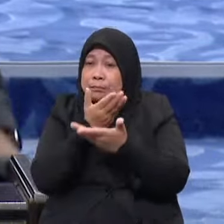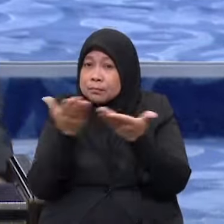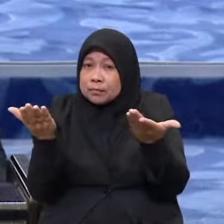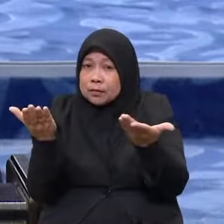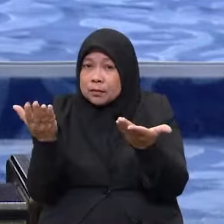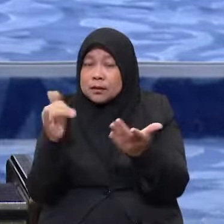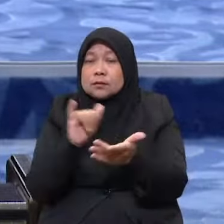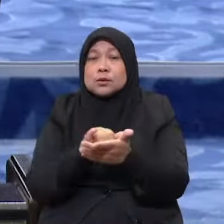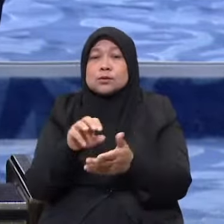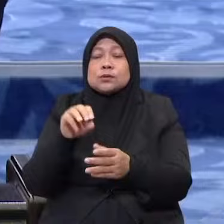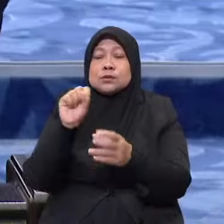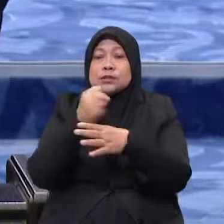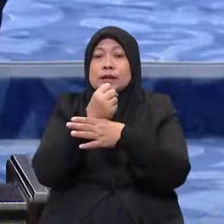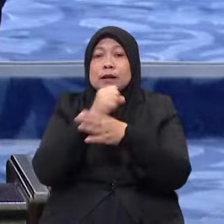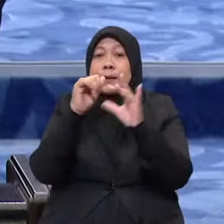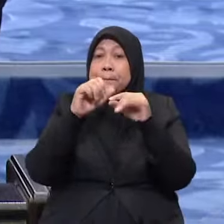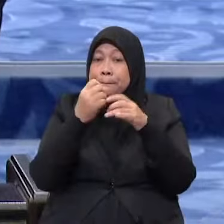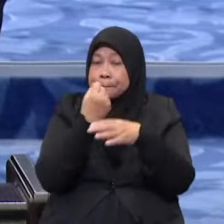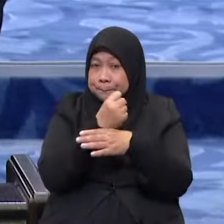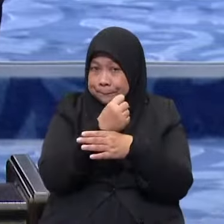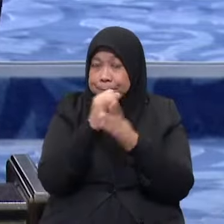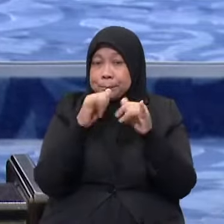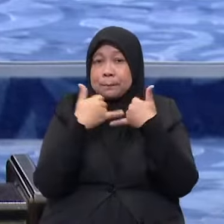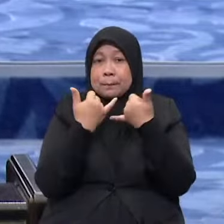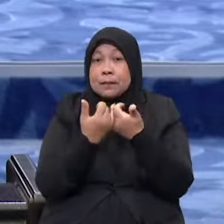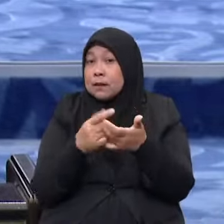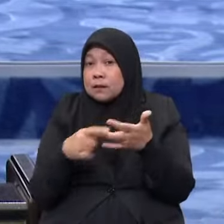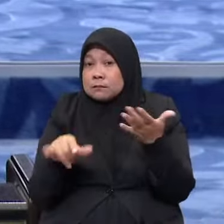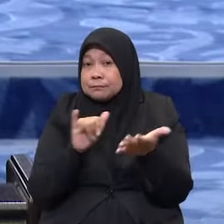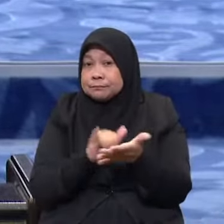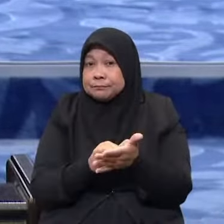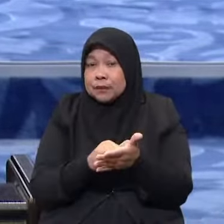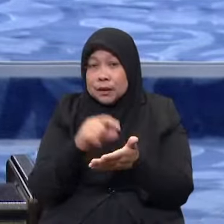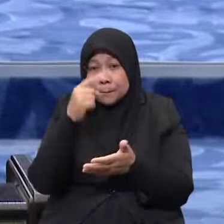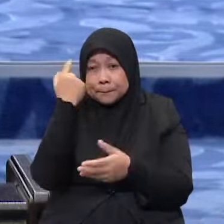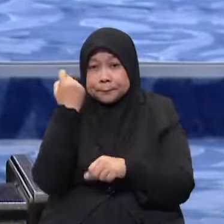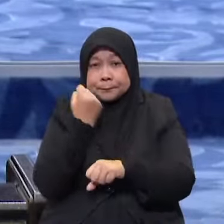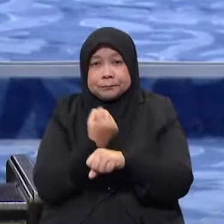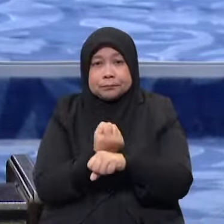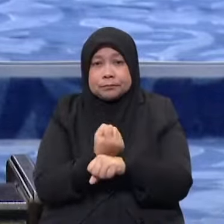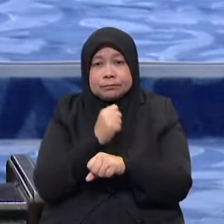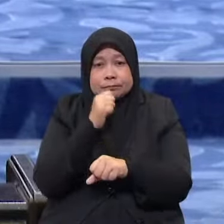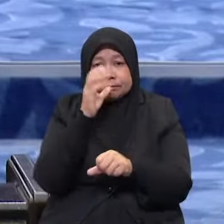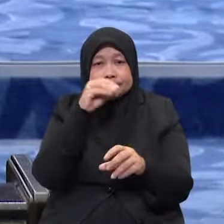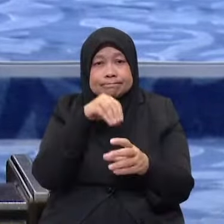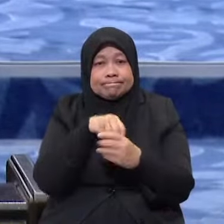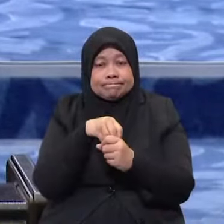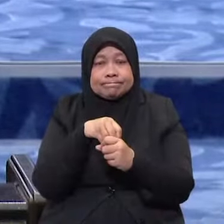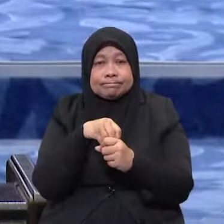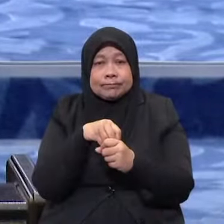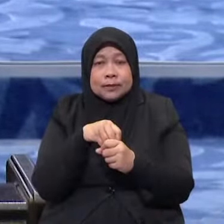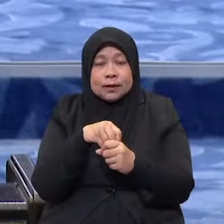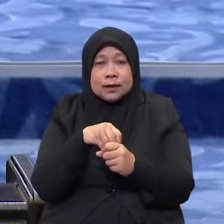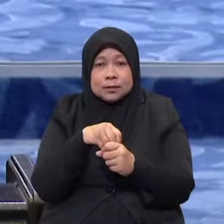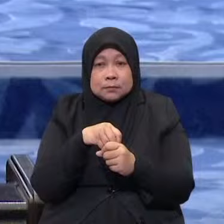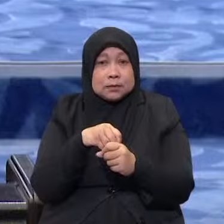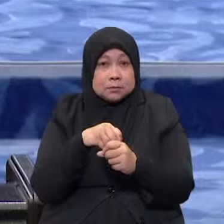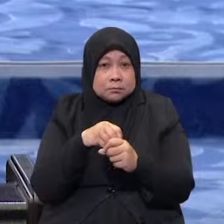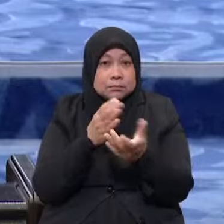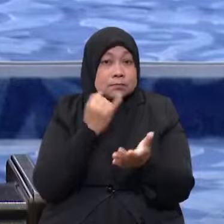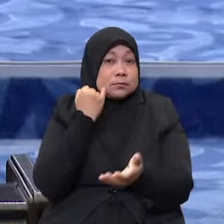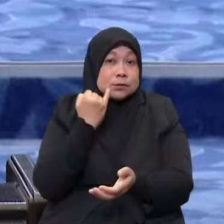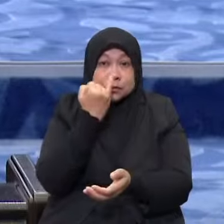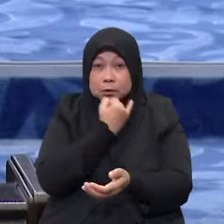hanya syarikat pelaburan. Apakah pada masa itu BlackRock tidak melibatkan satu sentimen yang agak pro-Israel?